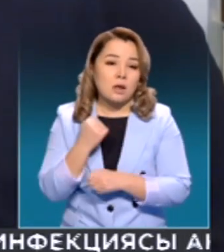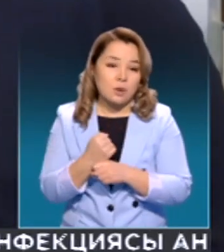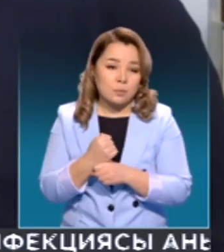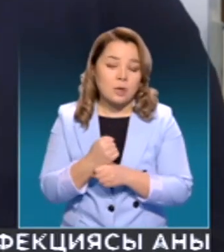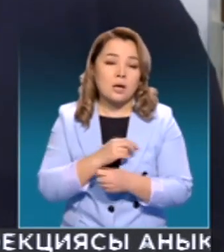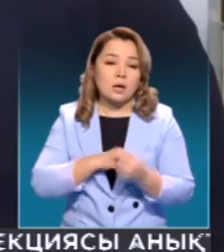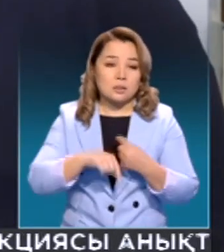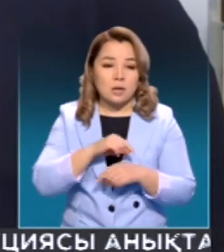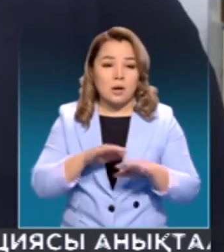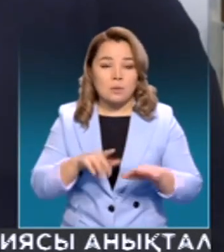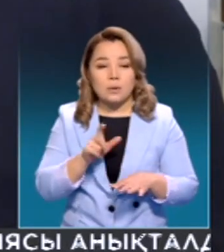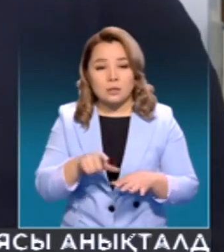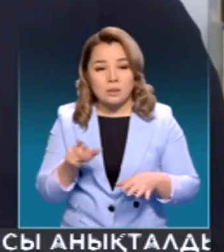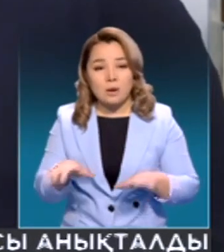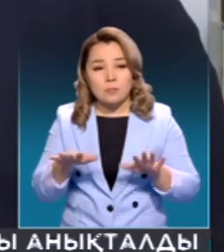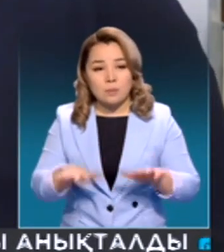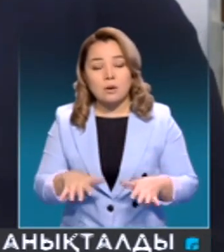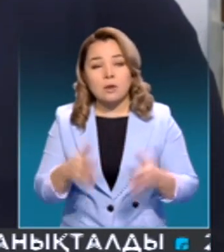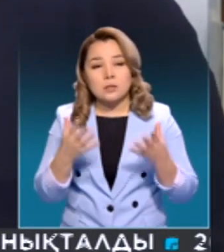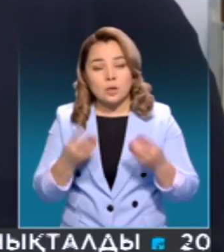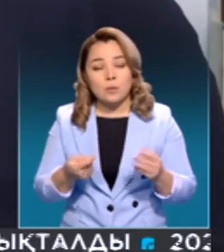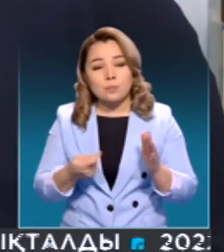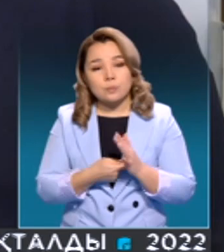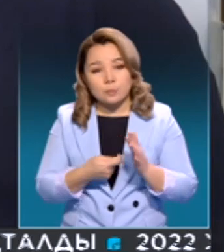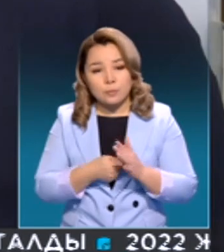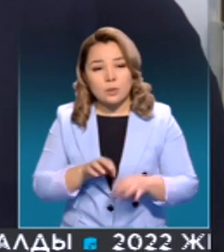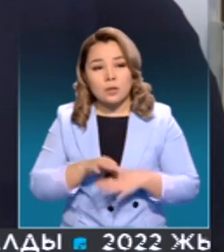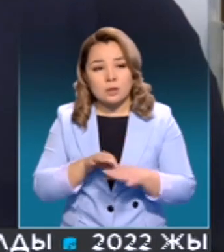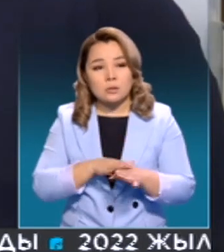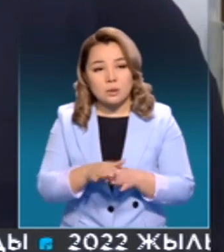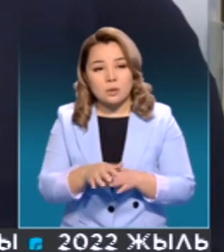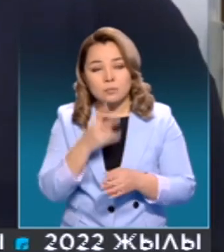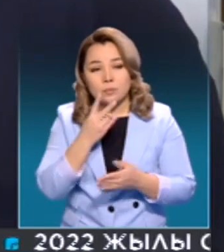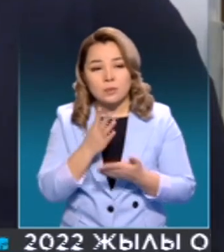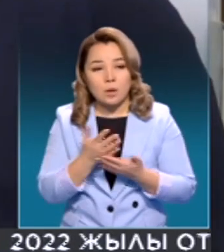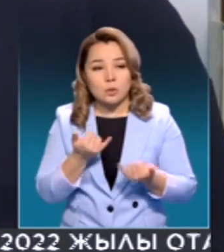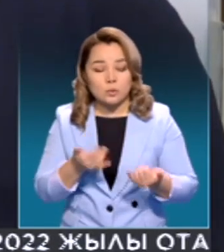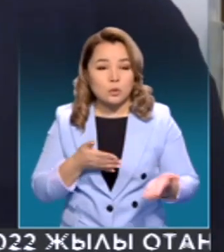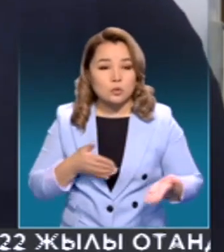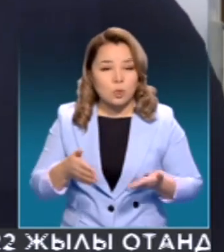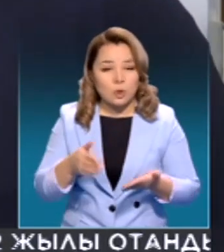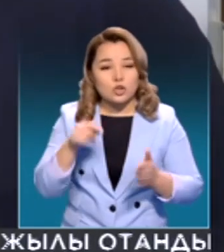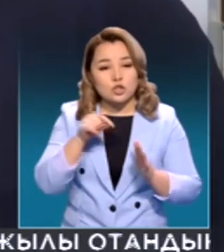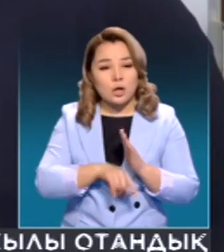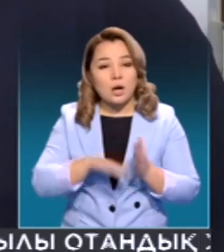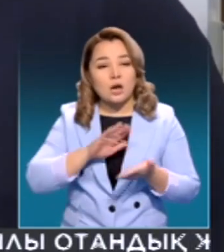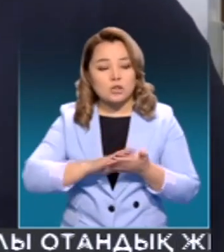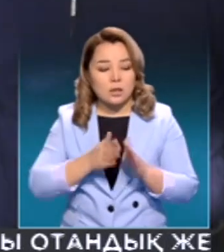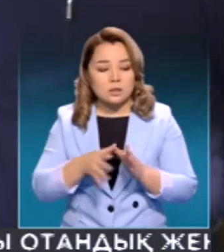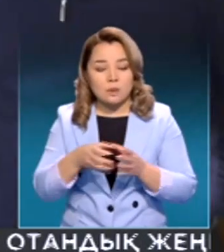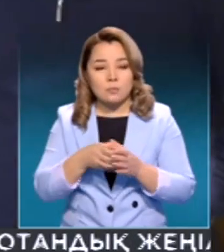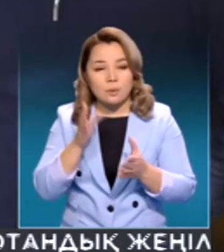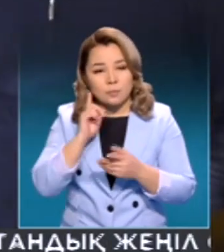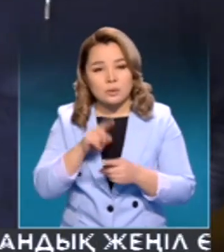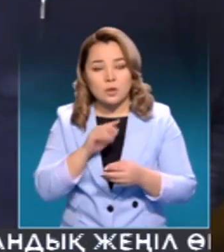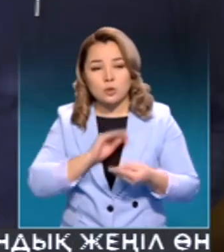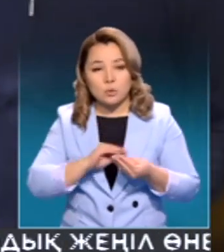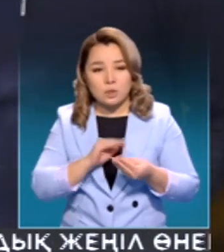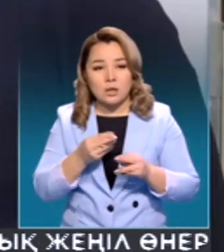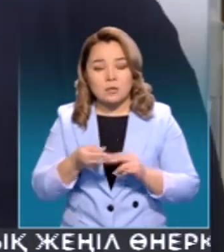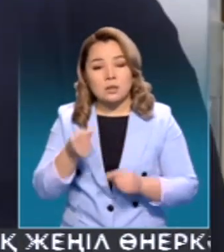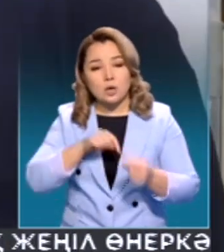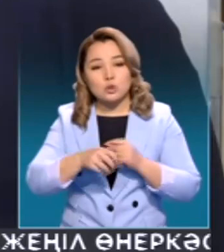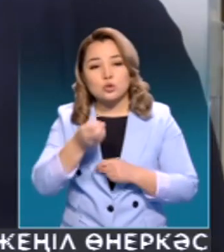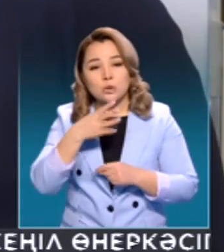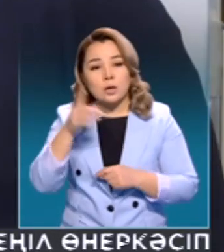Биздин кәсипорундагы жумушчулар тек күнкөрүс камы менен жүр десек, онда қателесемиз. Осы жумдагы ички жагдай туруктуу болгондуктан, ягъни әріптестер бір-бірін